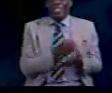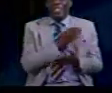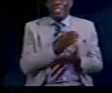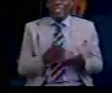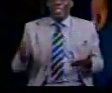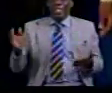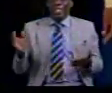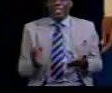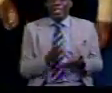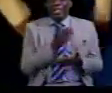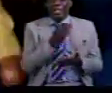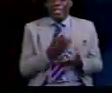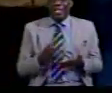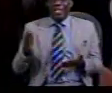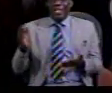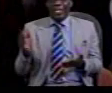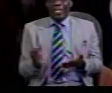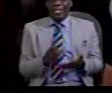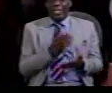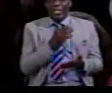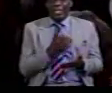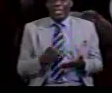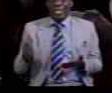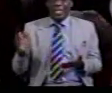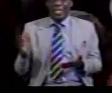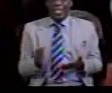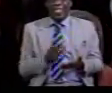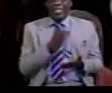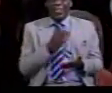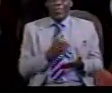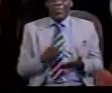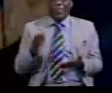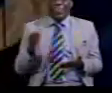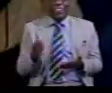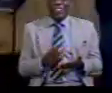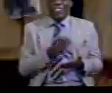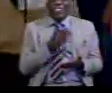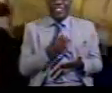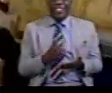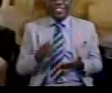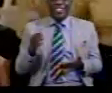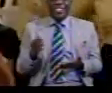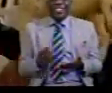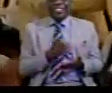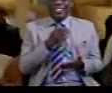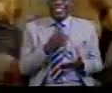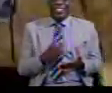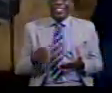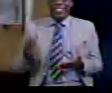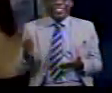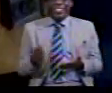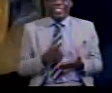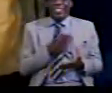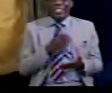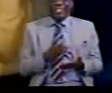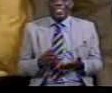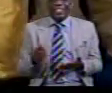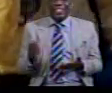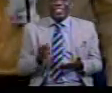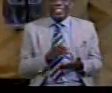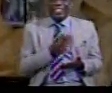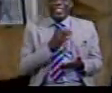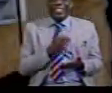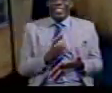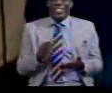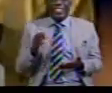La vie, son nom c'est qui? C'est lui qui donne la joie, son nom c'est qui? C'est lui qui donne la paix,